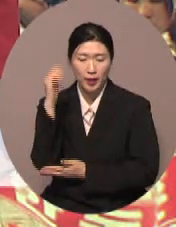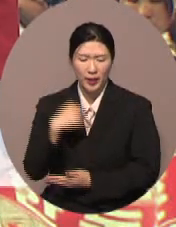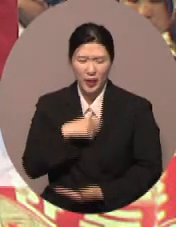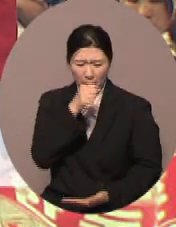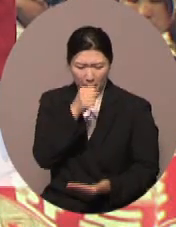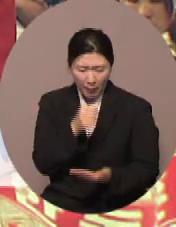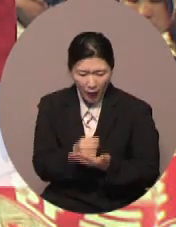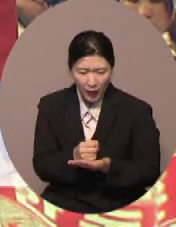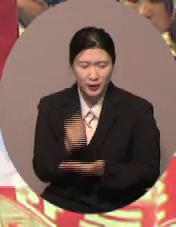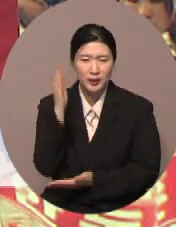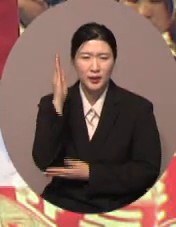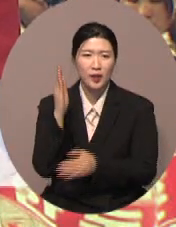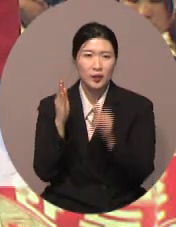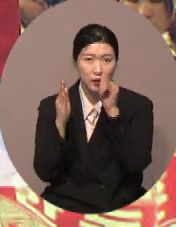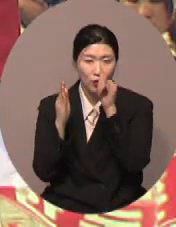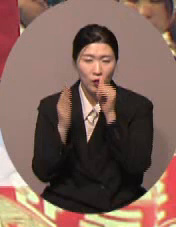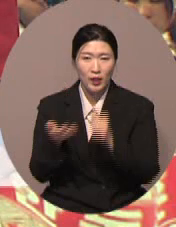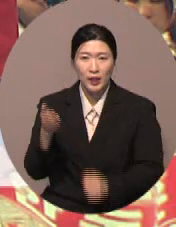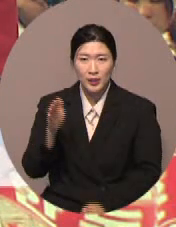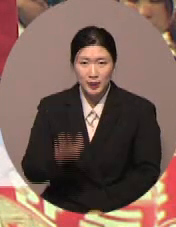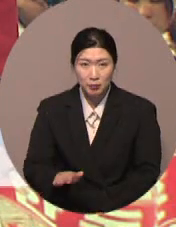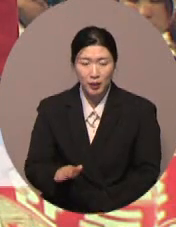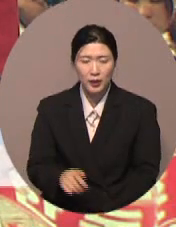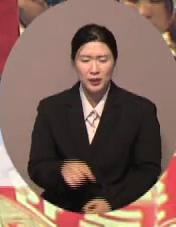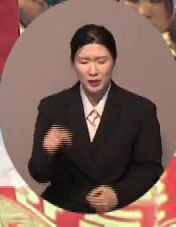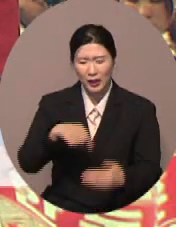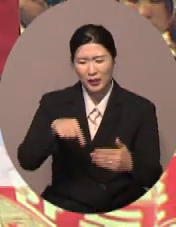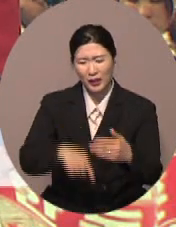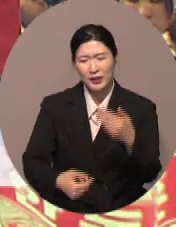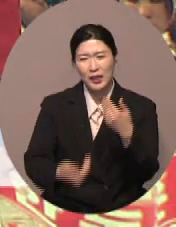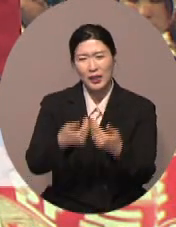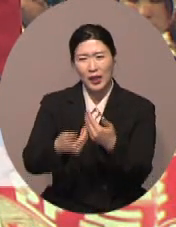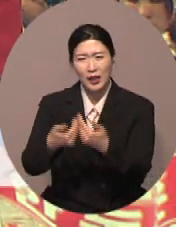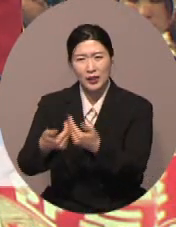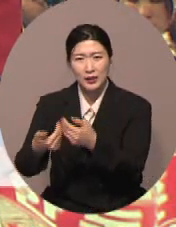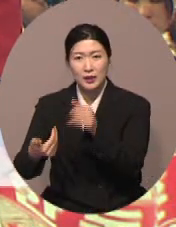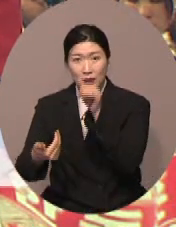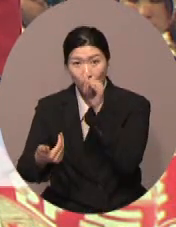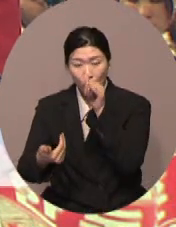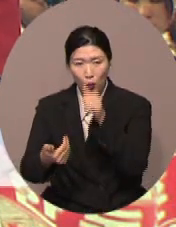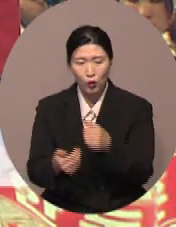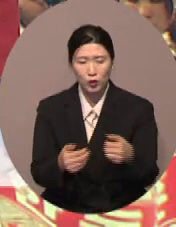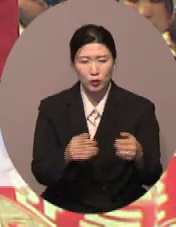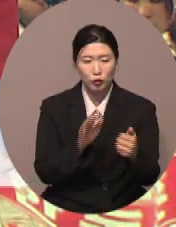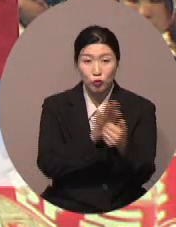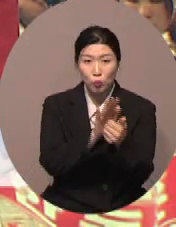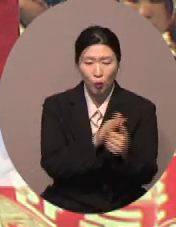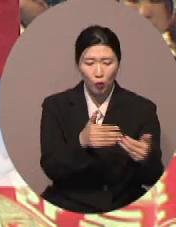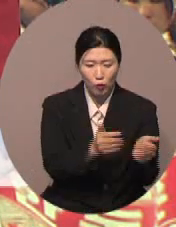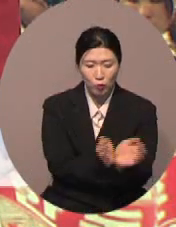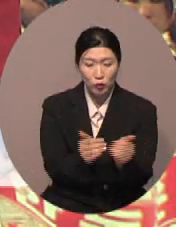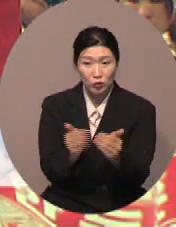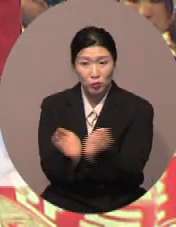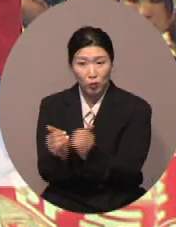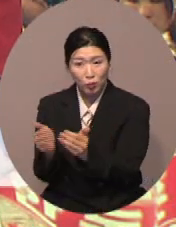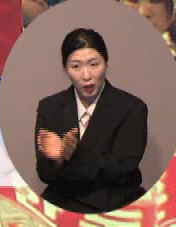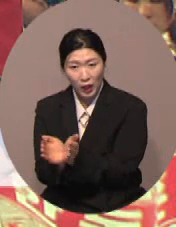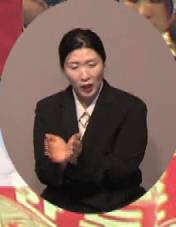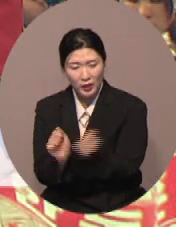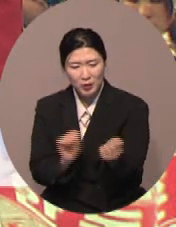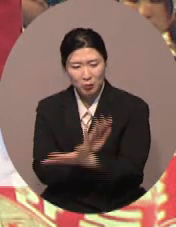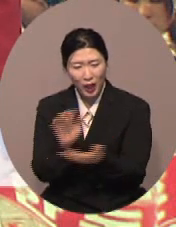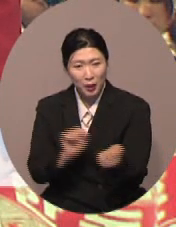적임자임을 호소했습니다. 하지만 과열된 분위기 속에 내부 갈등이 고스란히 드러났고 일부 지지자들